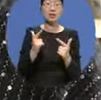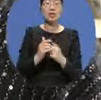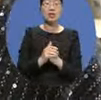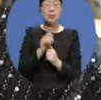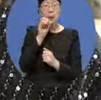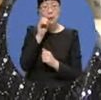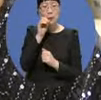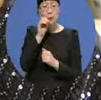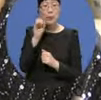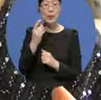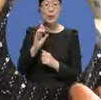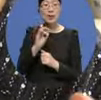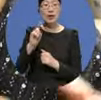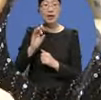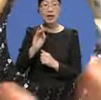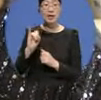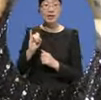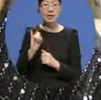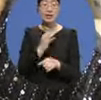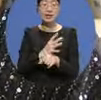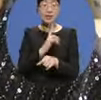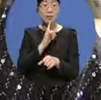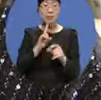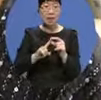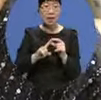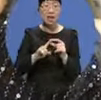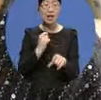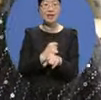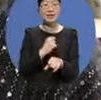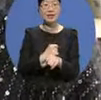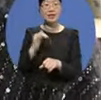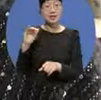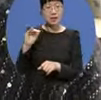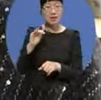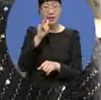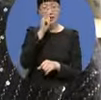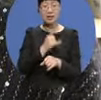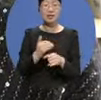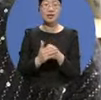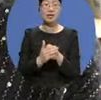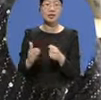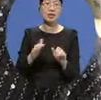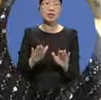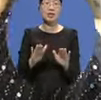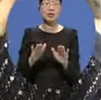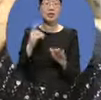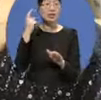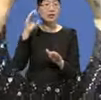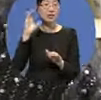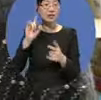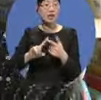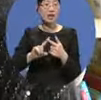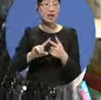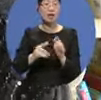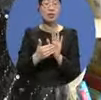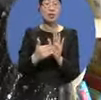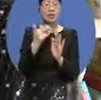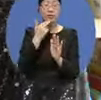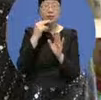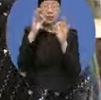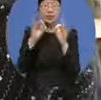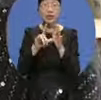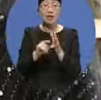옹알이에서 좀 조금 더 간단한 말 정도를 이렇게 하는 그런 단계라서 사실 듣기에 대한 거부증이 없는 거를 볼